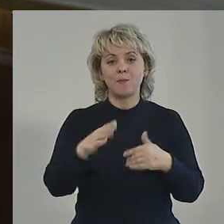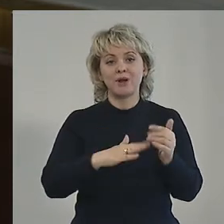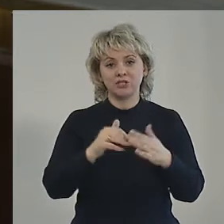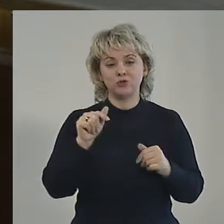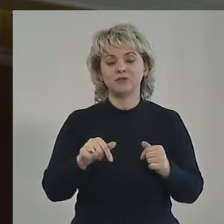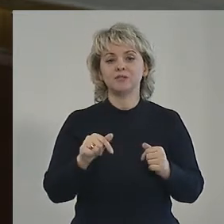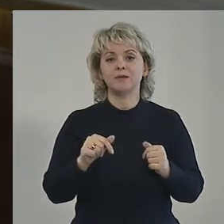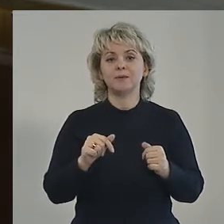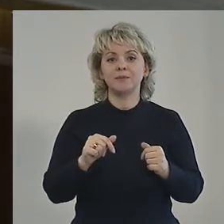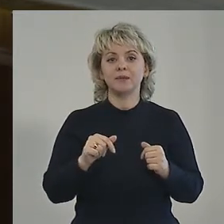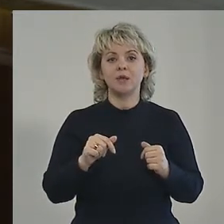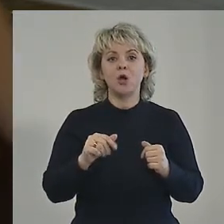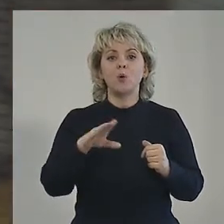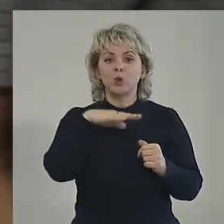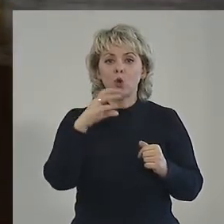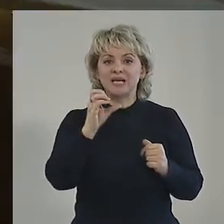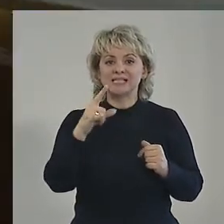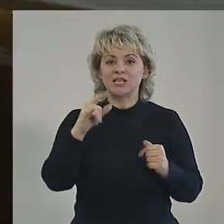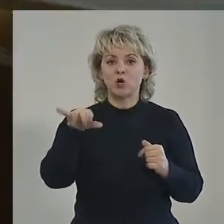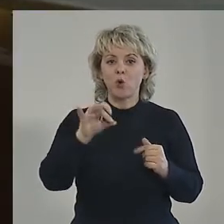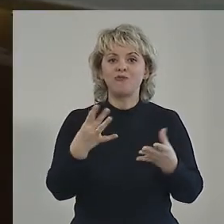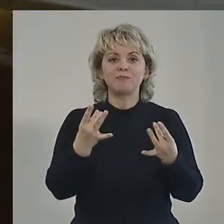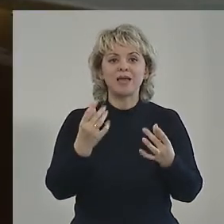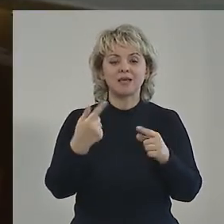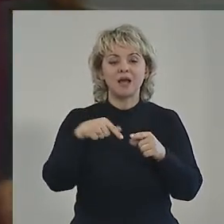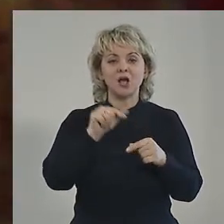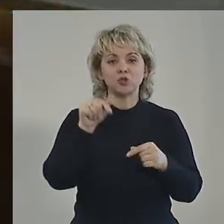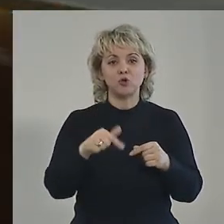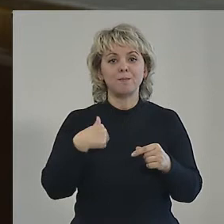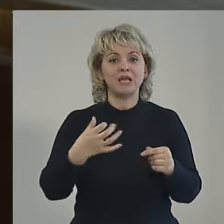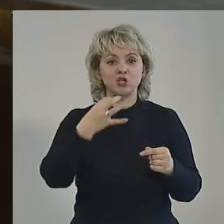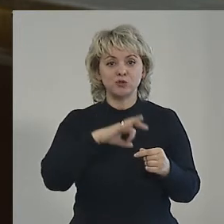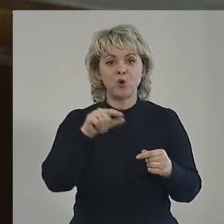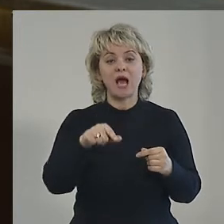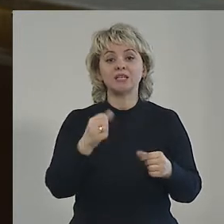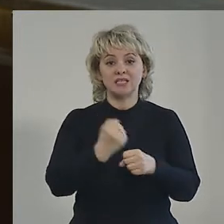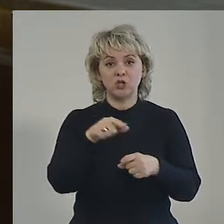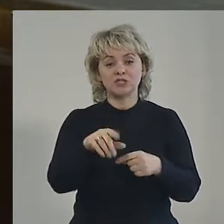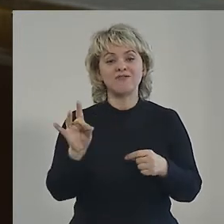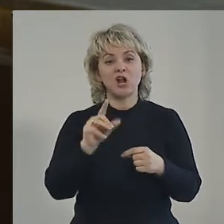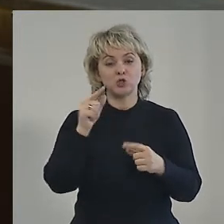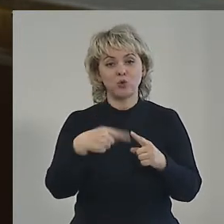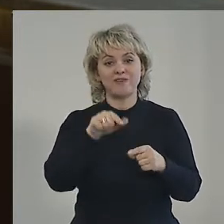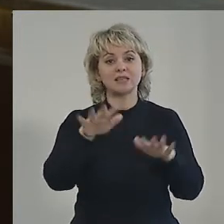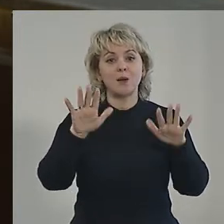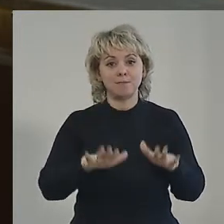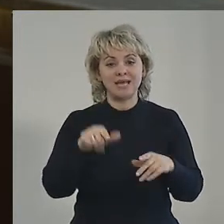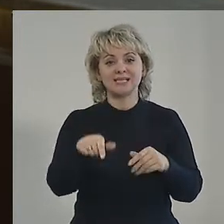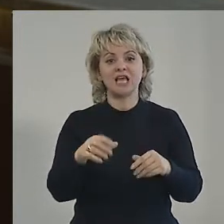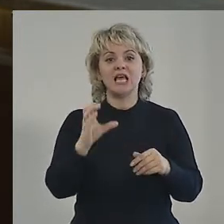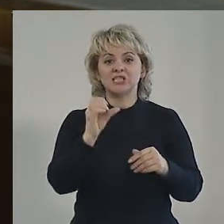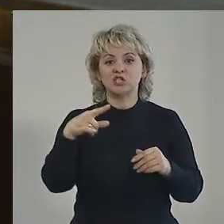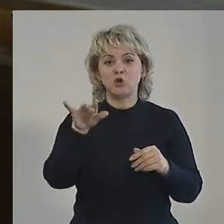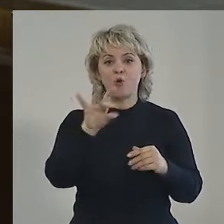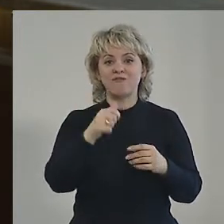практически местное. Много сыров, мягкие сыры, которые мы используем, они варятся в Ростове. То есть это местные маленькие